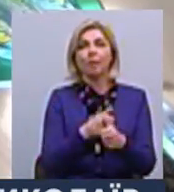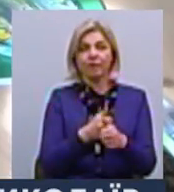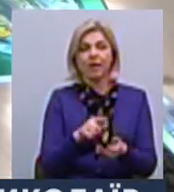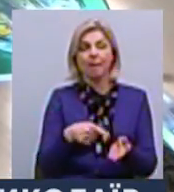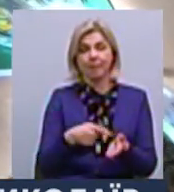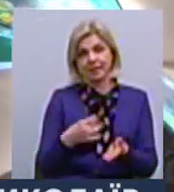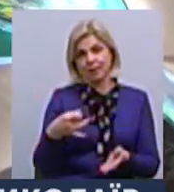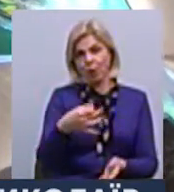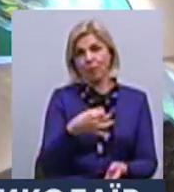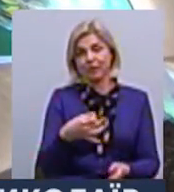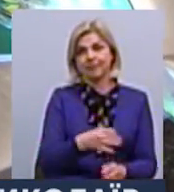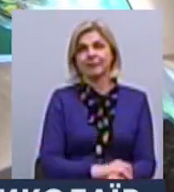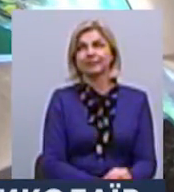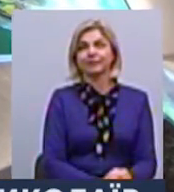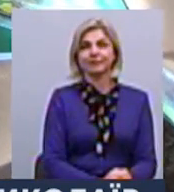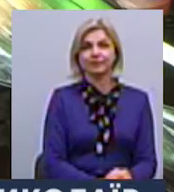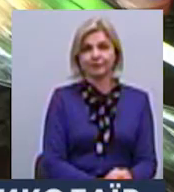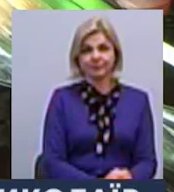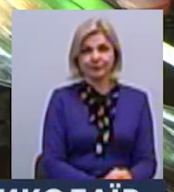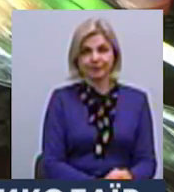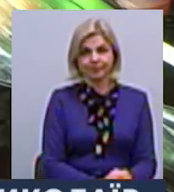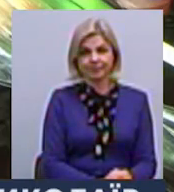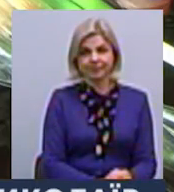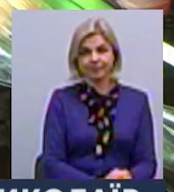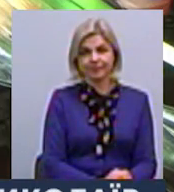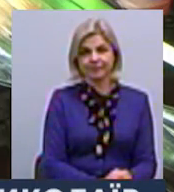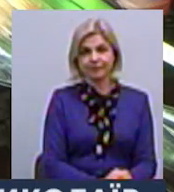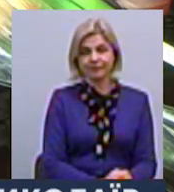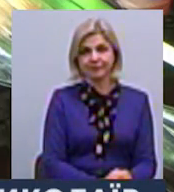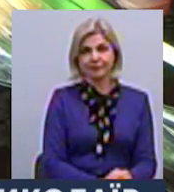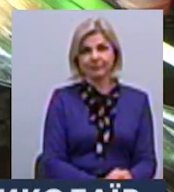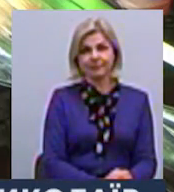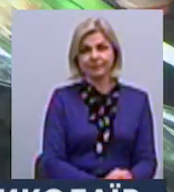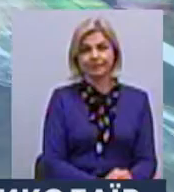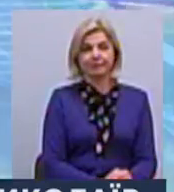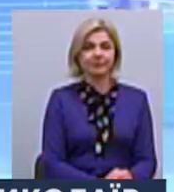міста та області. Євгенія Голубова, Валентина Гурова, телевізійні новини Миколаївщини.